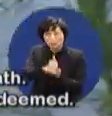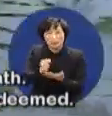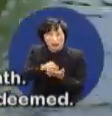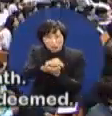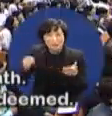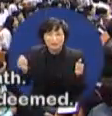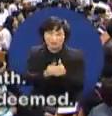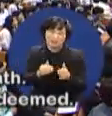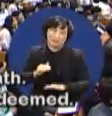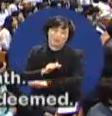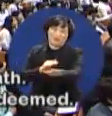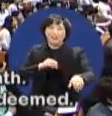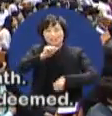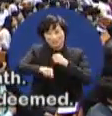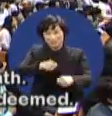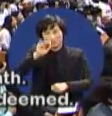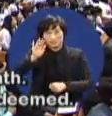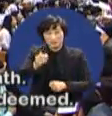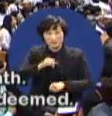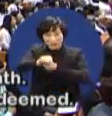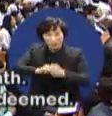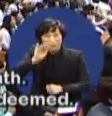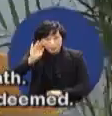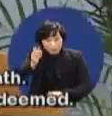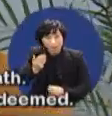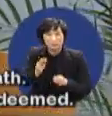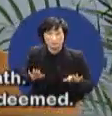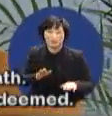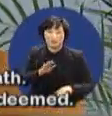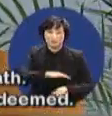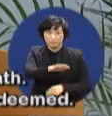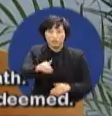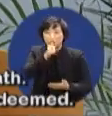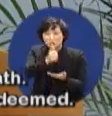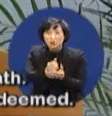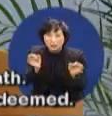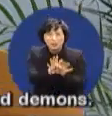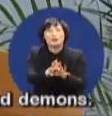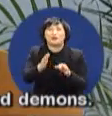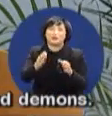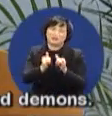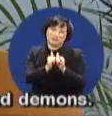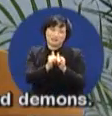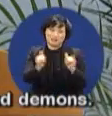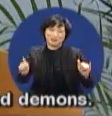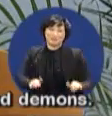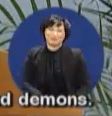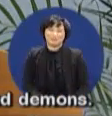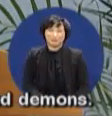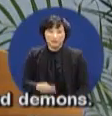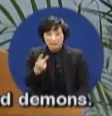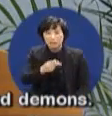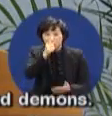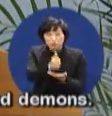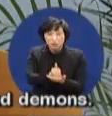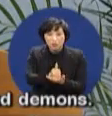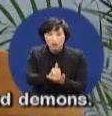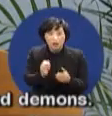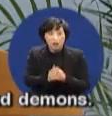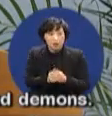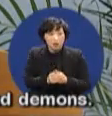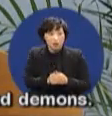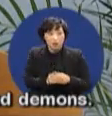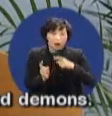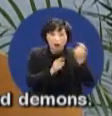자유야, 자유. 우리는 속죄 안 받은 사람이오. 다시는 죄의 눈치 볼